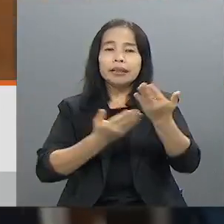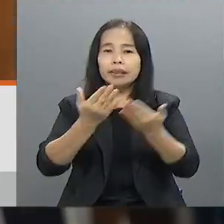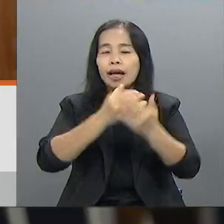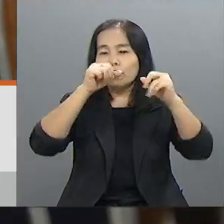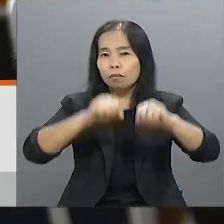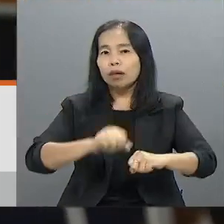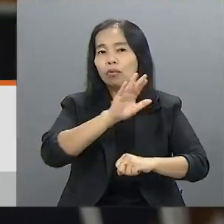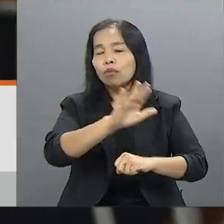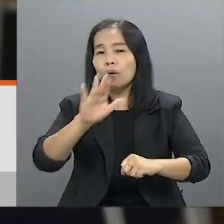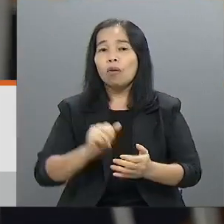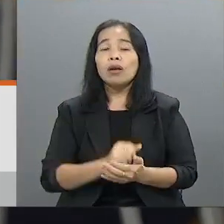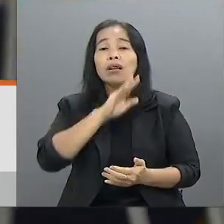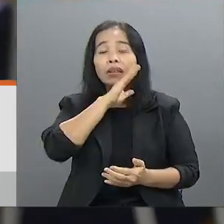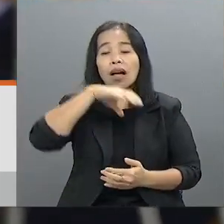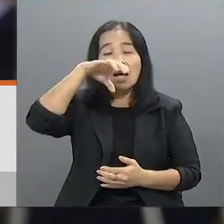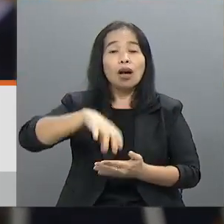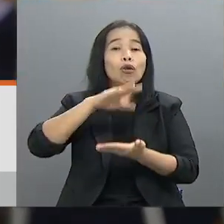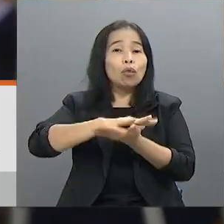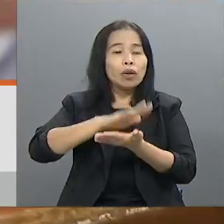วันก็จะให้โรงเรียนประเมินมาตรการความปลอดภัยในการจัดการเรียนการสอนของตนเองและก็เสนอให้คณะกรรมการสถานศึกษาเป็นผู้พิจารณาเห็นชอบและก็เสนอขอความเห็นชอบในการเปิดภาคเรียนจากคณะกรรมการศึกษาธิการจังหวัดและสปกจังหวัดพิจารณาต่อไปโดยโรงเรียนที่มีเด็กต่ำกว่า120